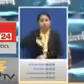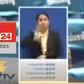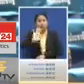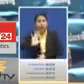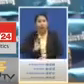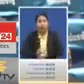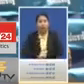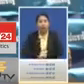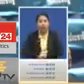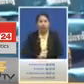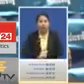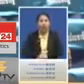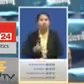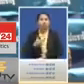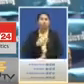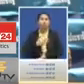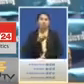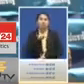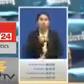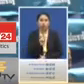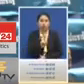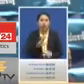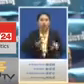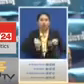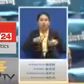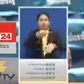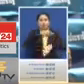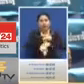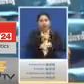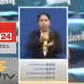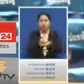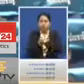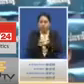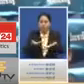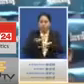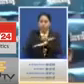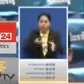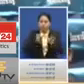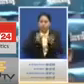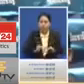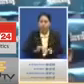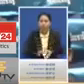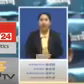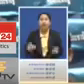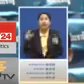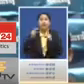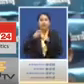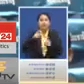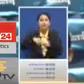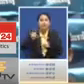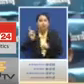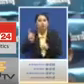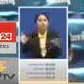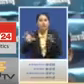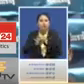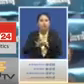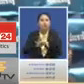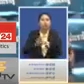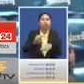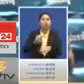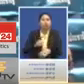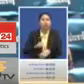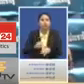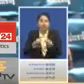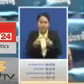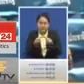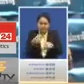ได้แล้วขอบคุณคร ับ ขอให้ท่านประธานวินิจฉัยขอให้ถอนคำพูดที่เกี่ยวข้องในเรื่องละเอียด